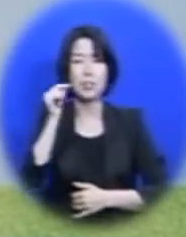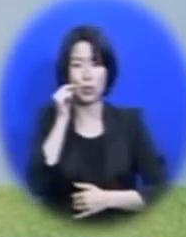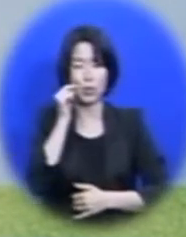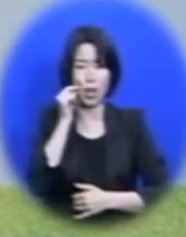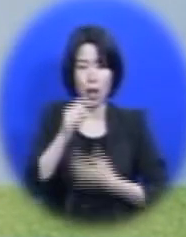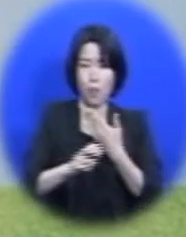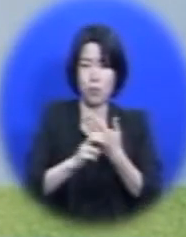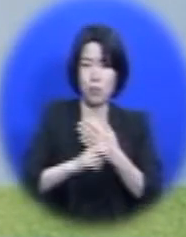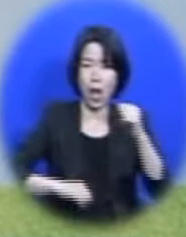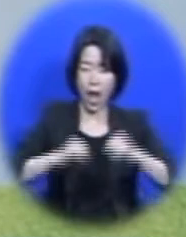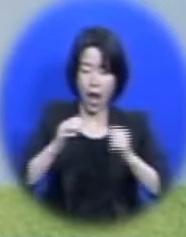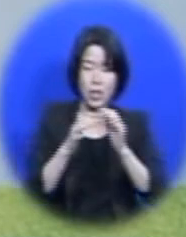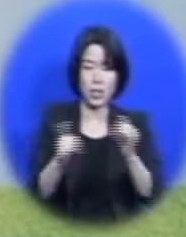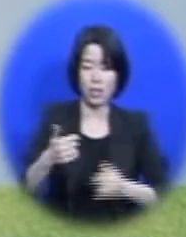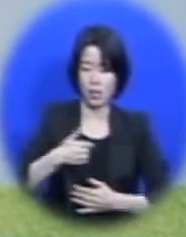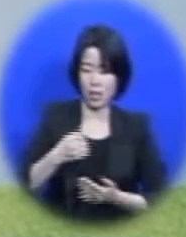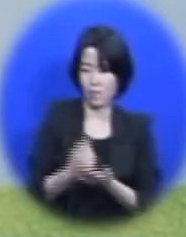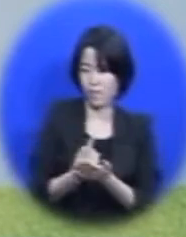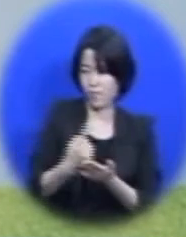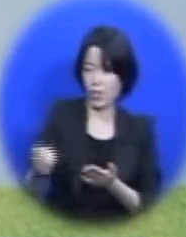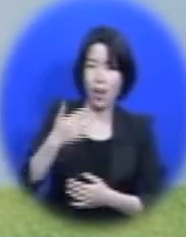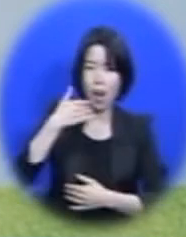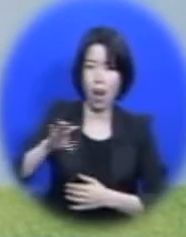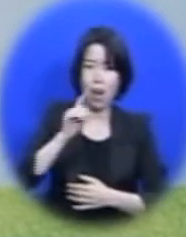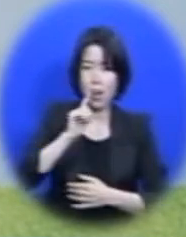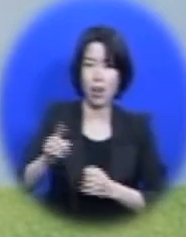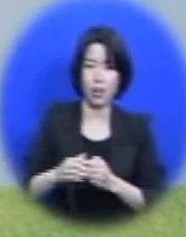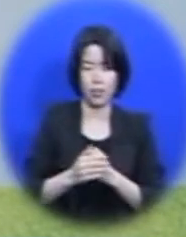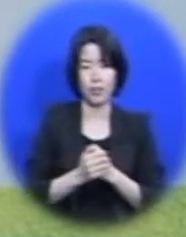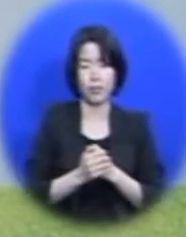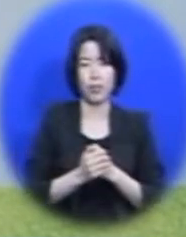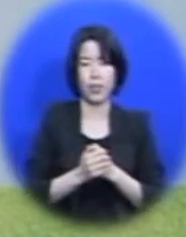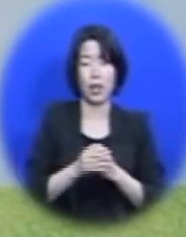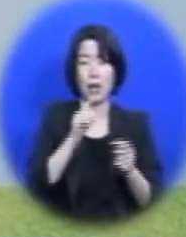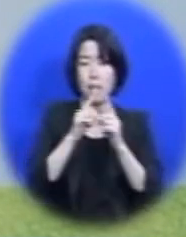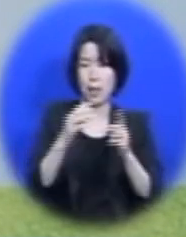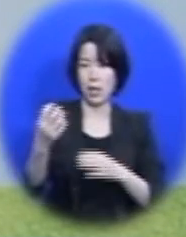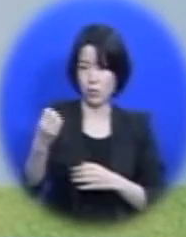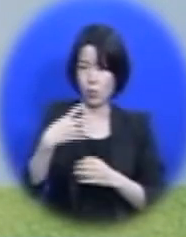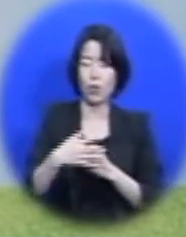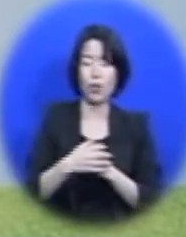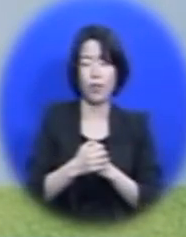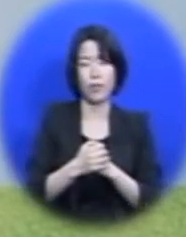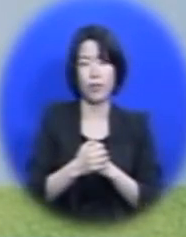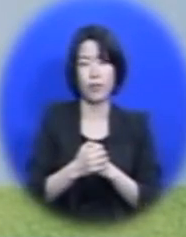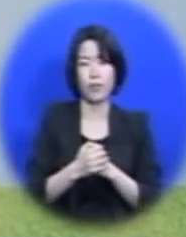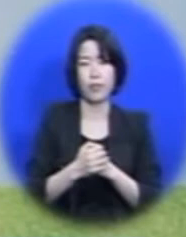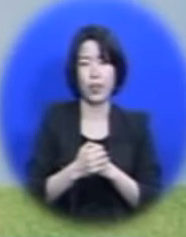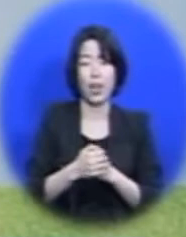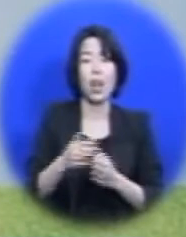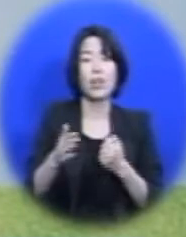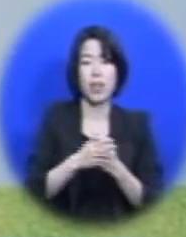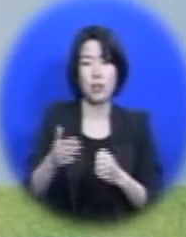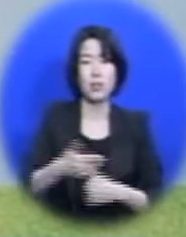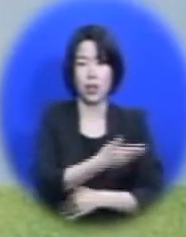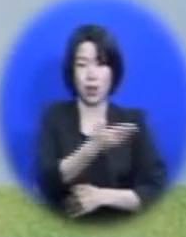불법을 행하는 자들아 내게서 떠나가라 하리라 라고 말씀하셨어요. 그러니